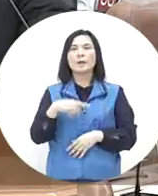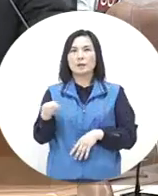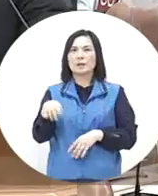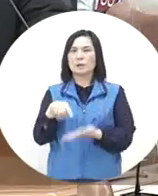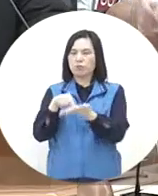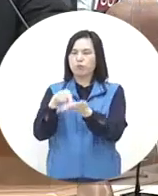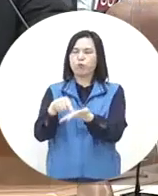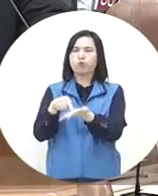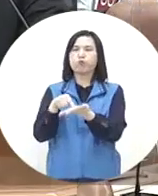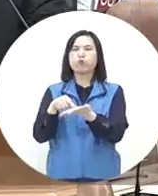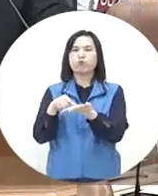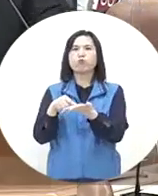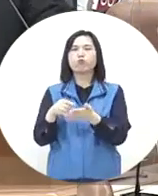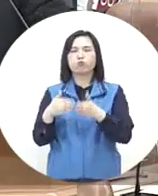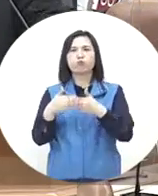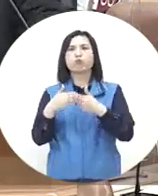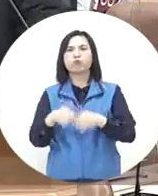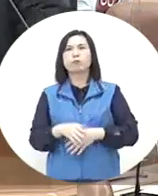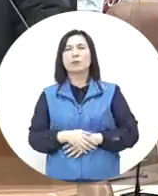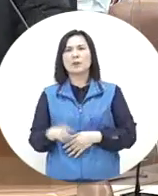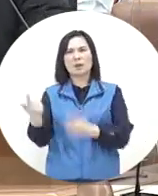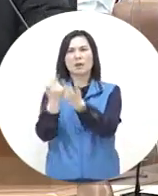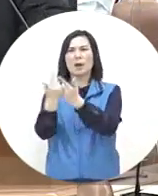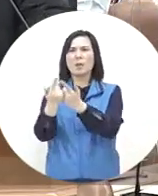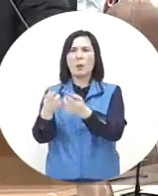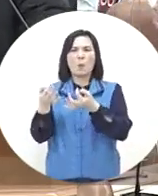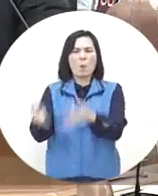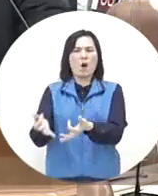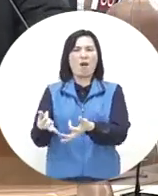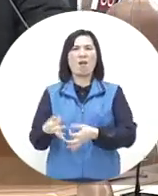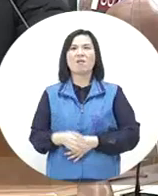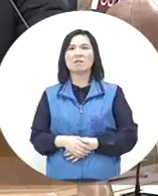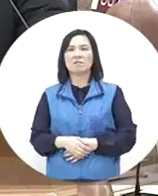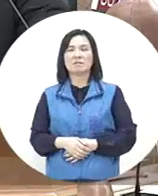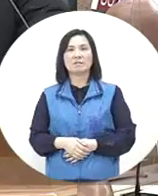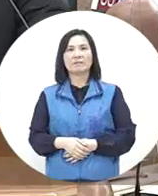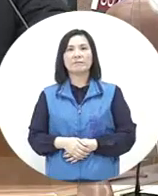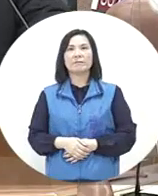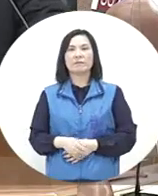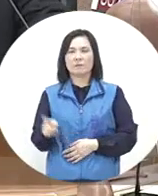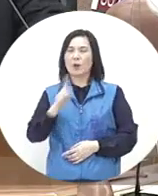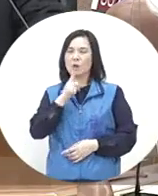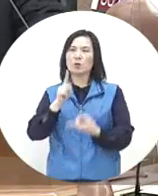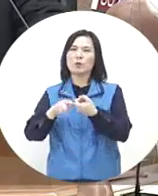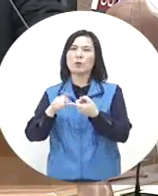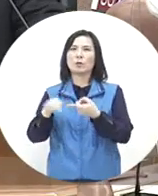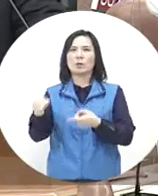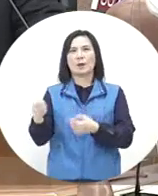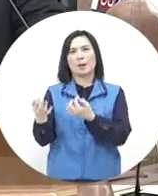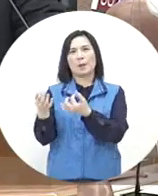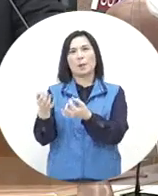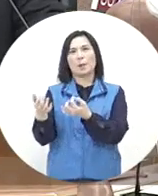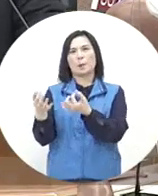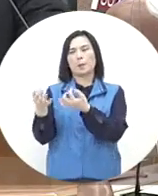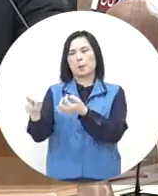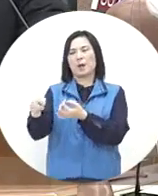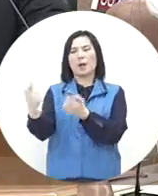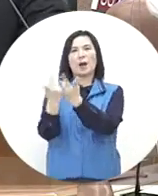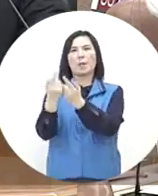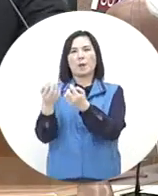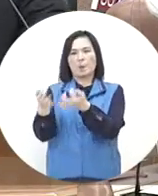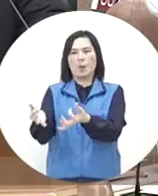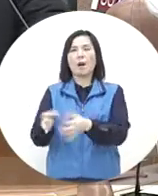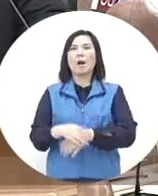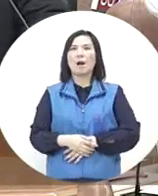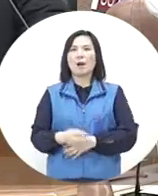为 这个是对的， 因为台北市钱做钱耶，咱讲真钱 啦，讲来。你讲嘛，唔对，因有钱嘛，另外一挂未歹嘛。 哎， 啊，这创造是大